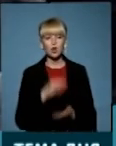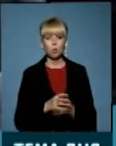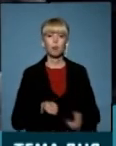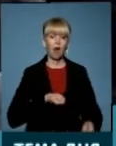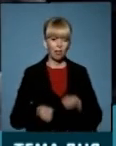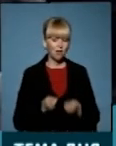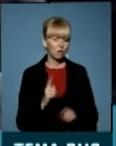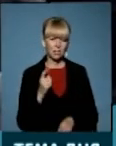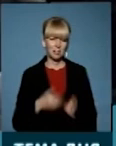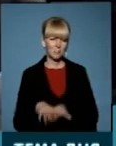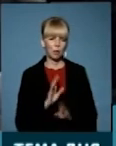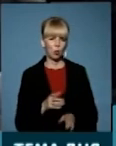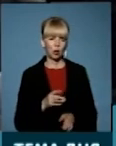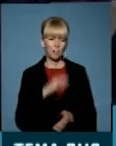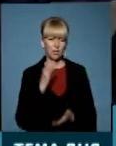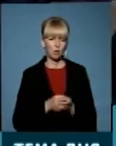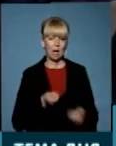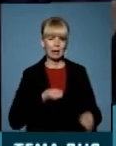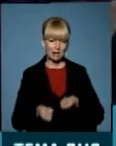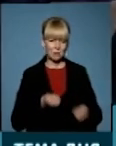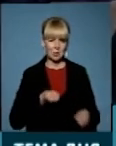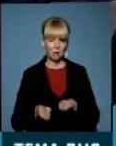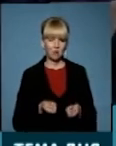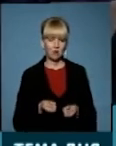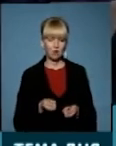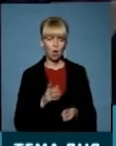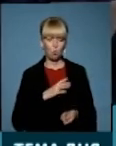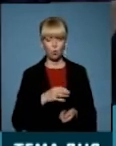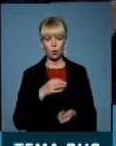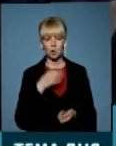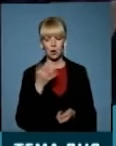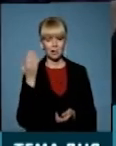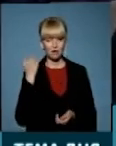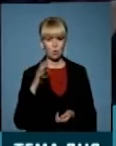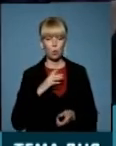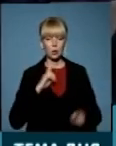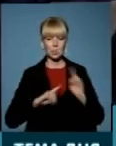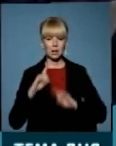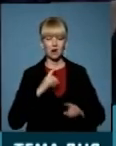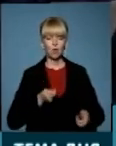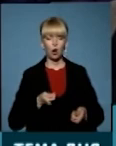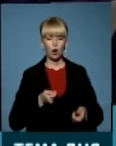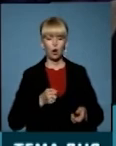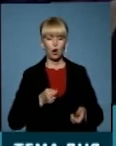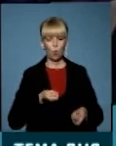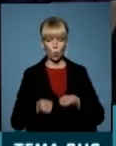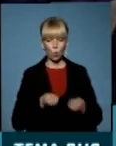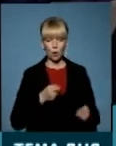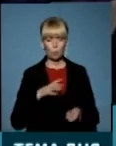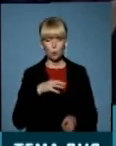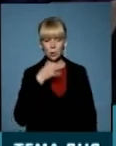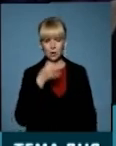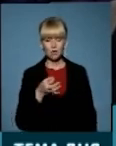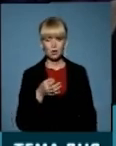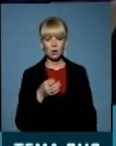Керівник. Перш за все, за це буде нести відповідальність керівник. Як було зазначено, недавно було засідання уряду, і було